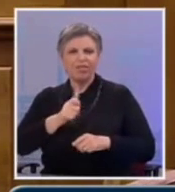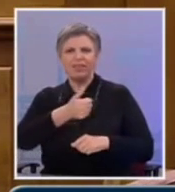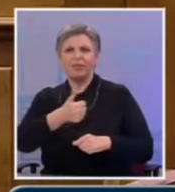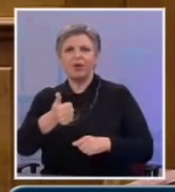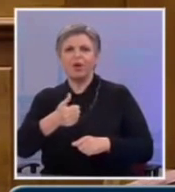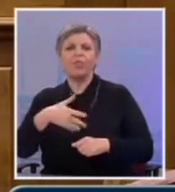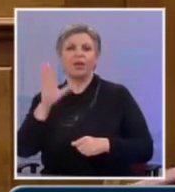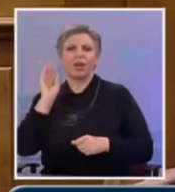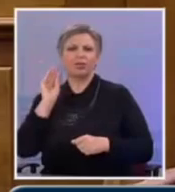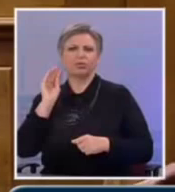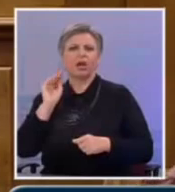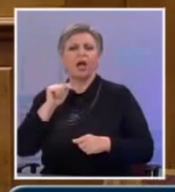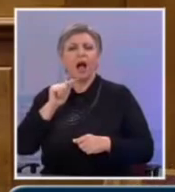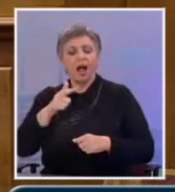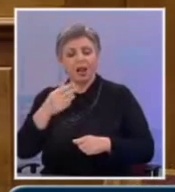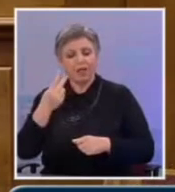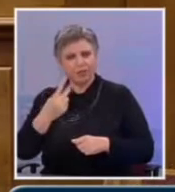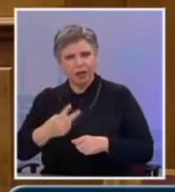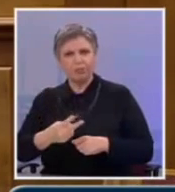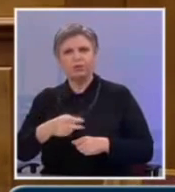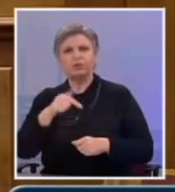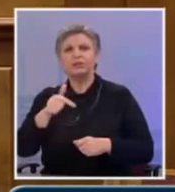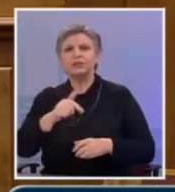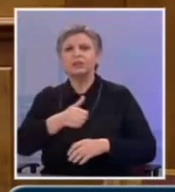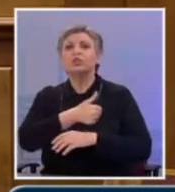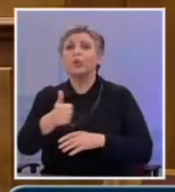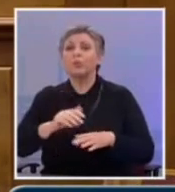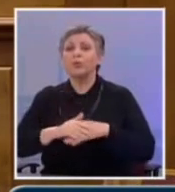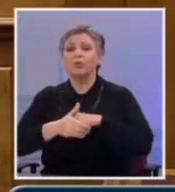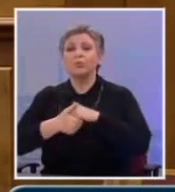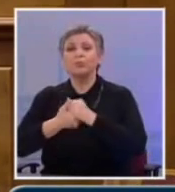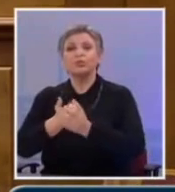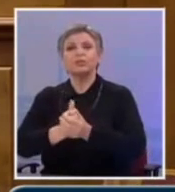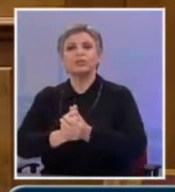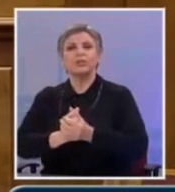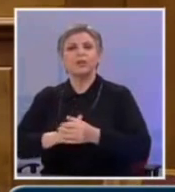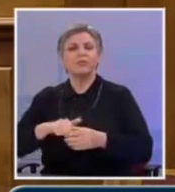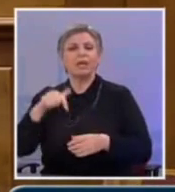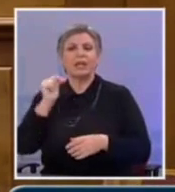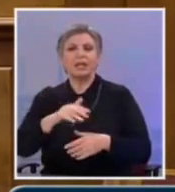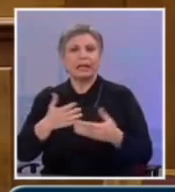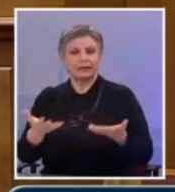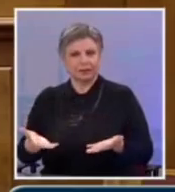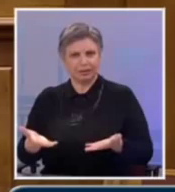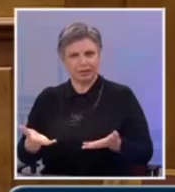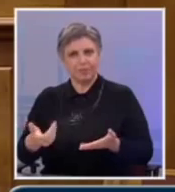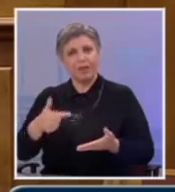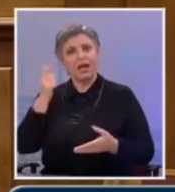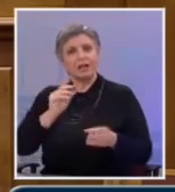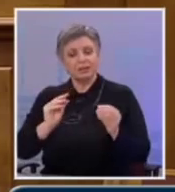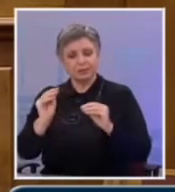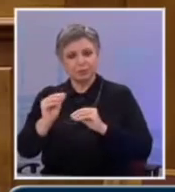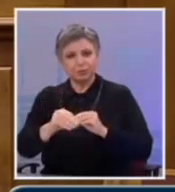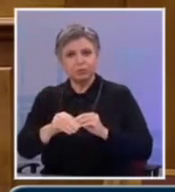σας ο σχεδιασμός είναι πώς θα καταφέρετε να σχηματίσετε μία πλειοψηφία που με βάση την πολιτική λογική δεν